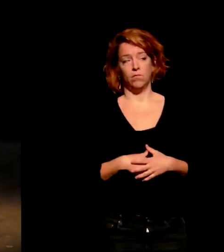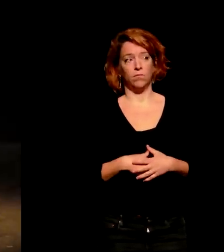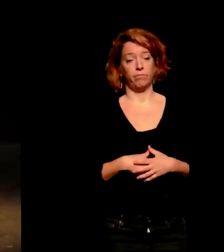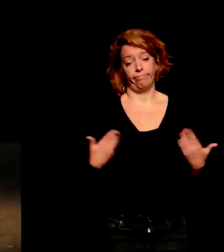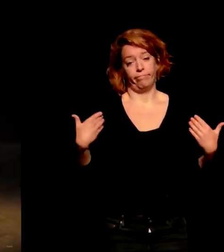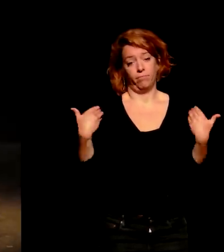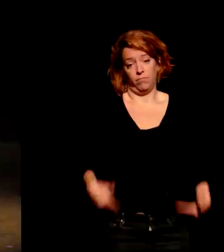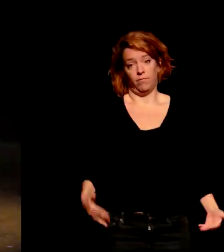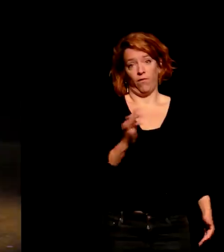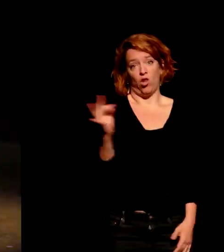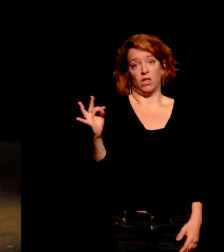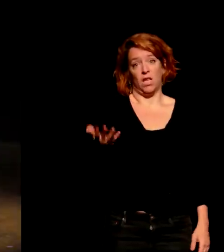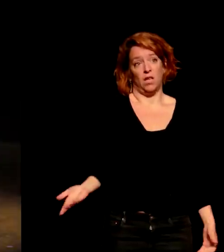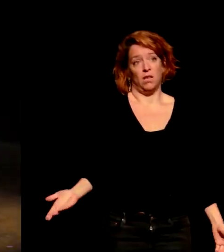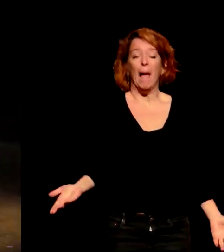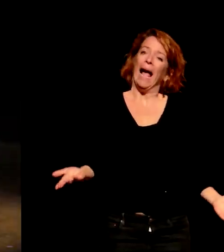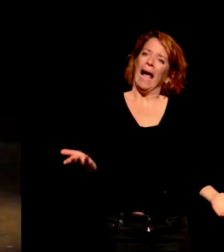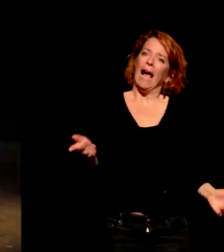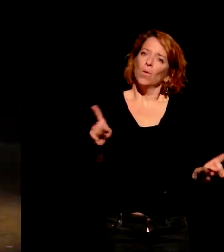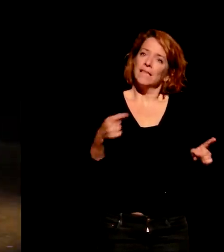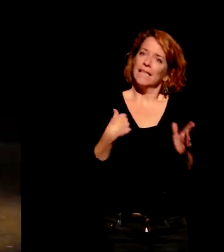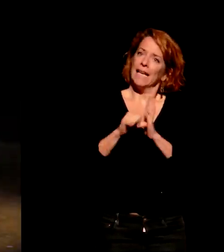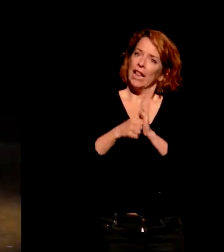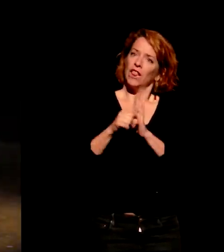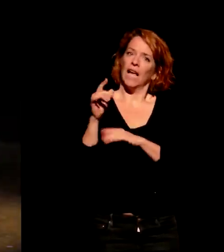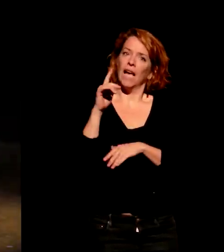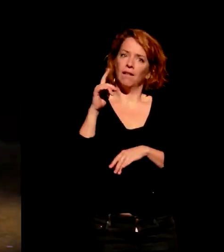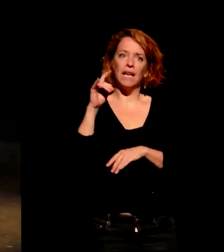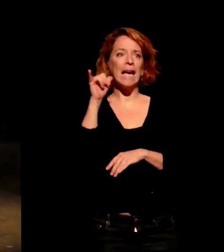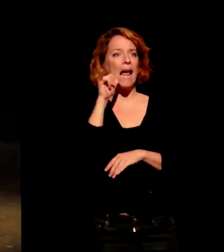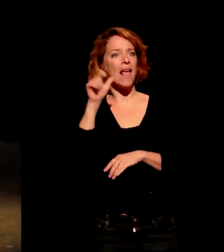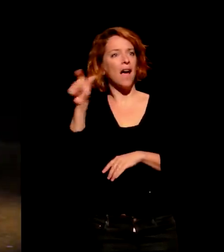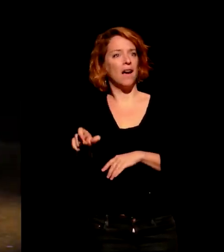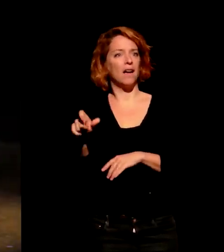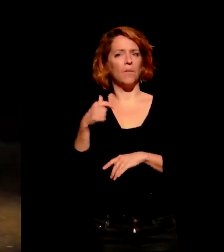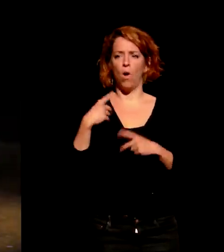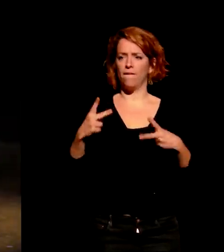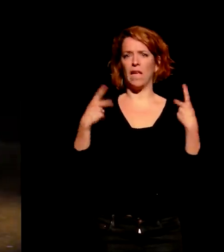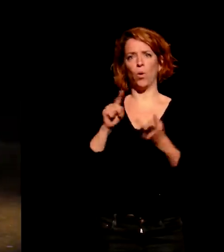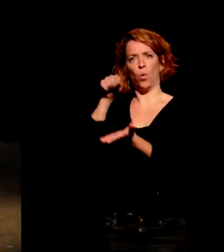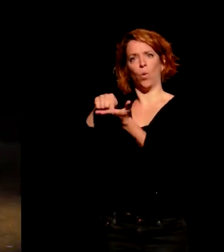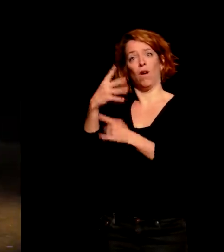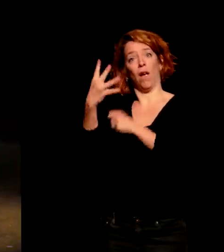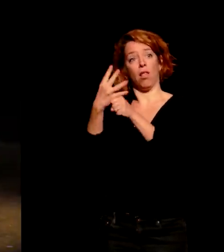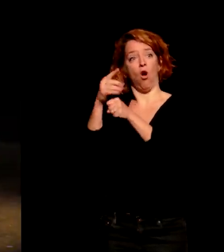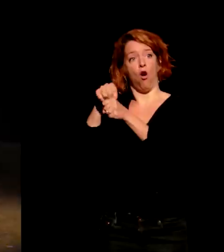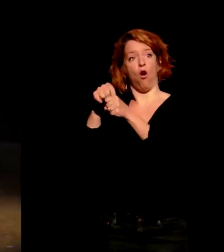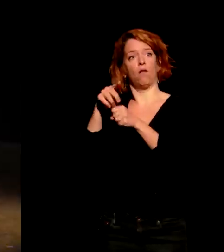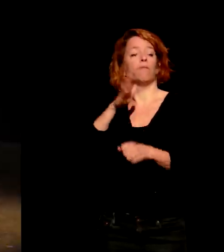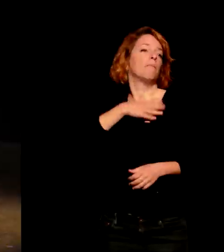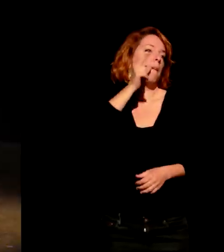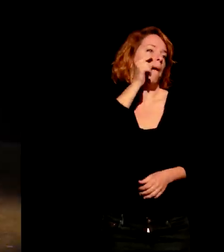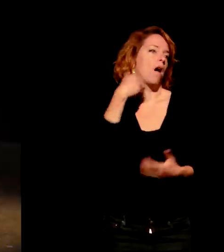Bah, je suis français, quoi. Mais je suis aussi italien, parce que mon père est italien. J'ai vécu 4 ans en Italie aussi, puis j'y vais souvent. Il y a un